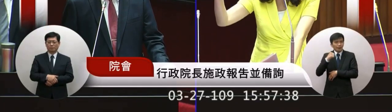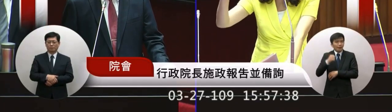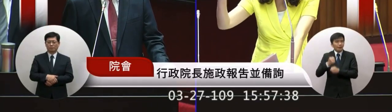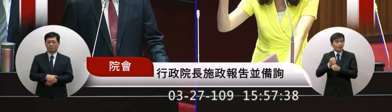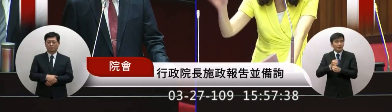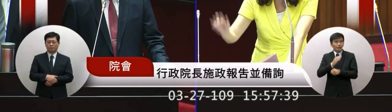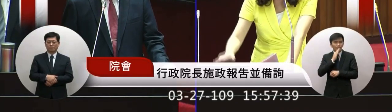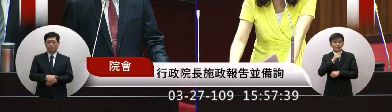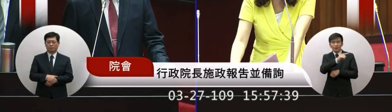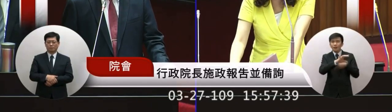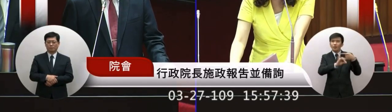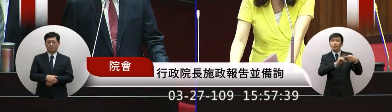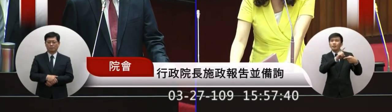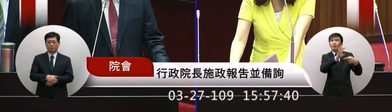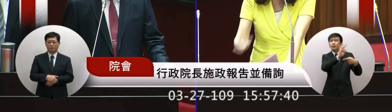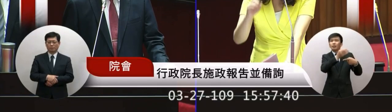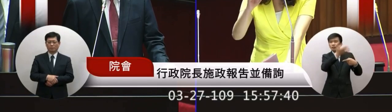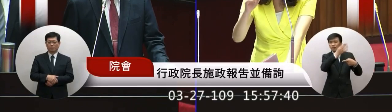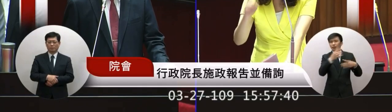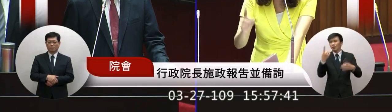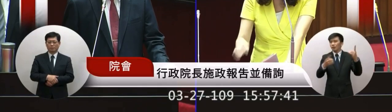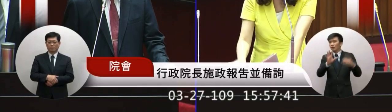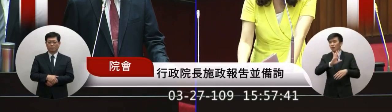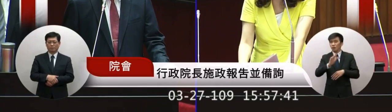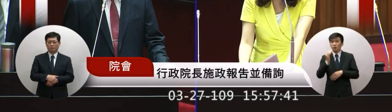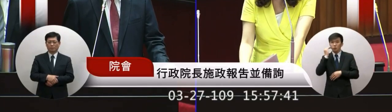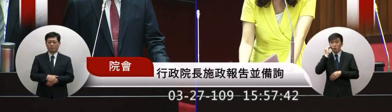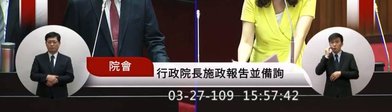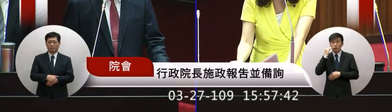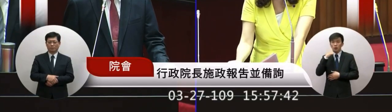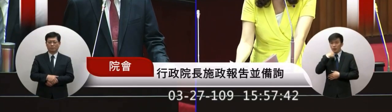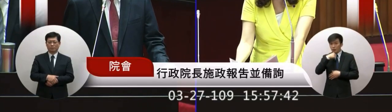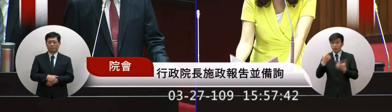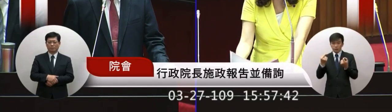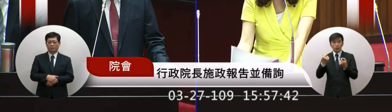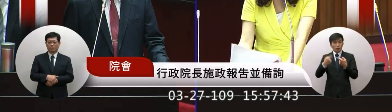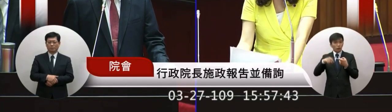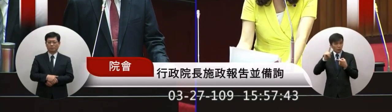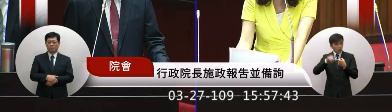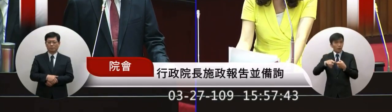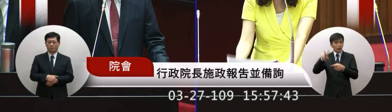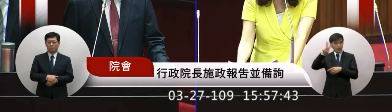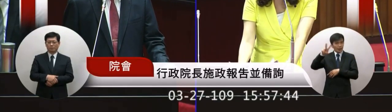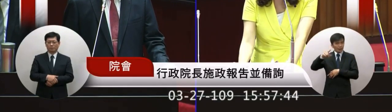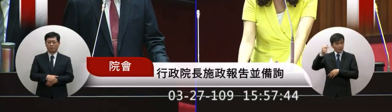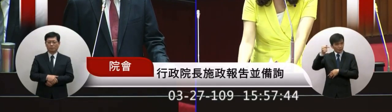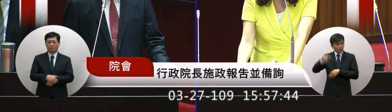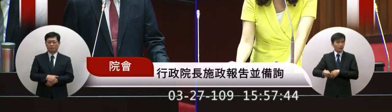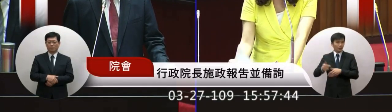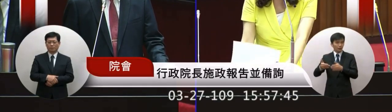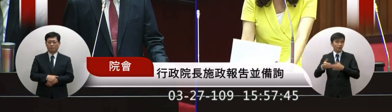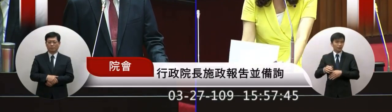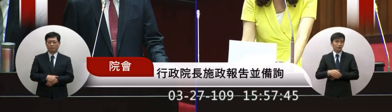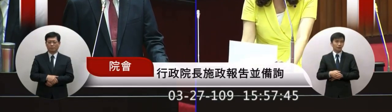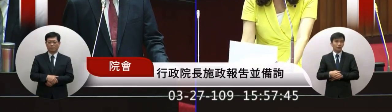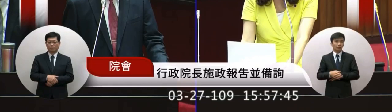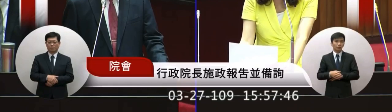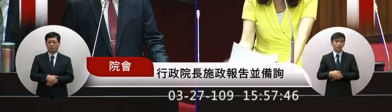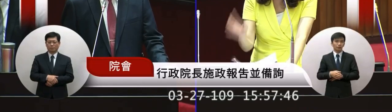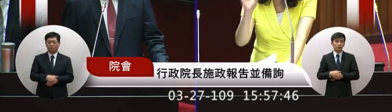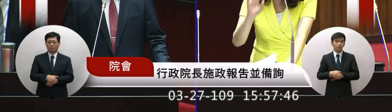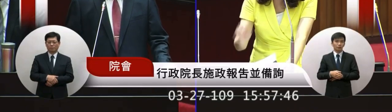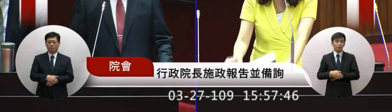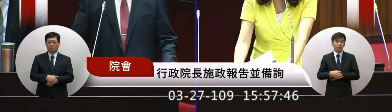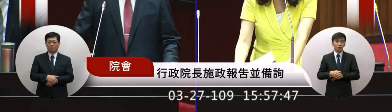1%，我们不去比那个10%几的啦，1%，台湾也要编2000亿呢。2000亿呢？